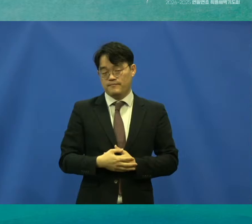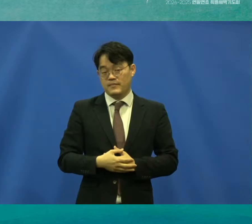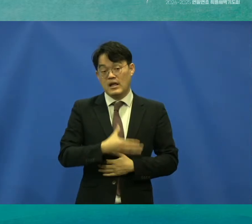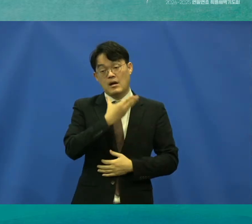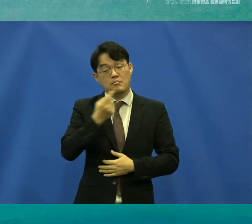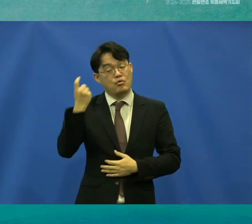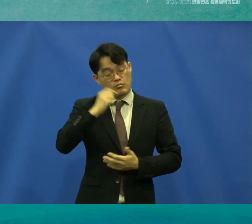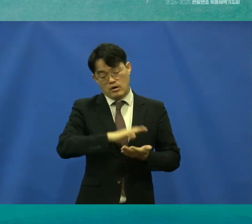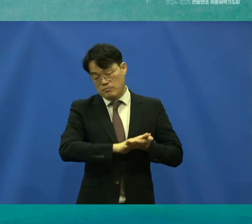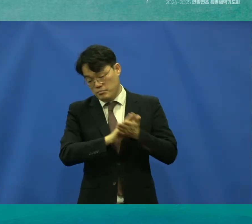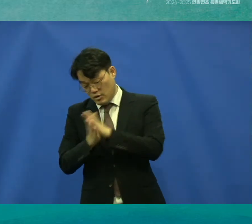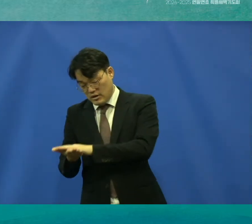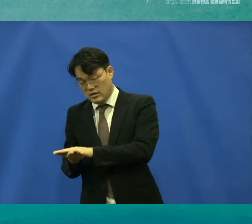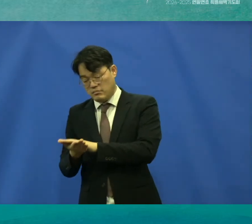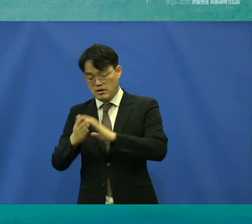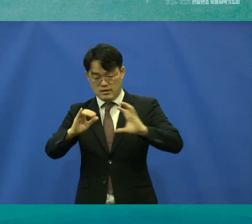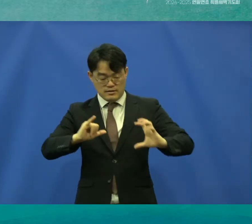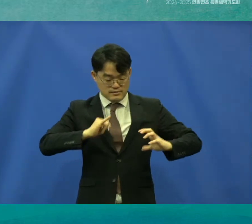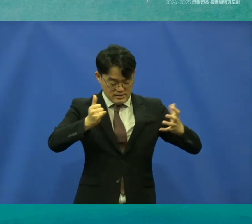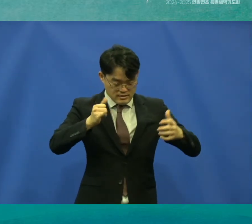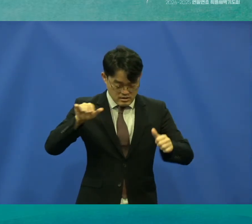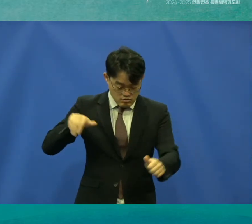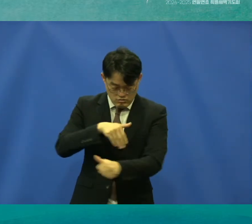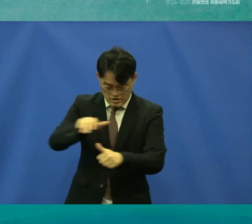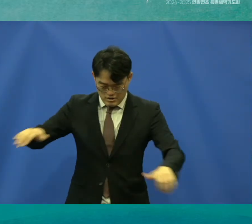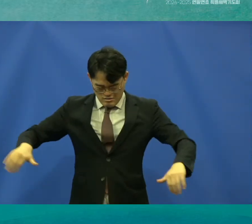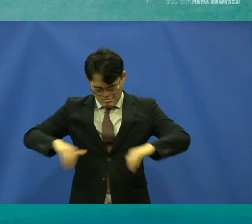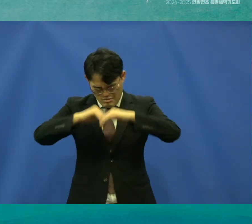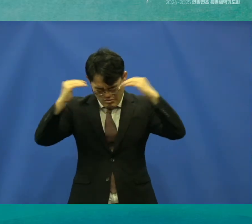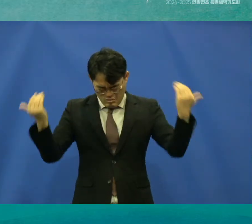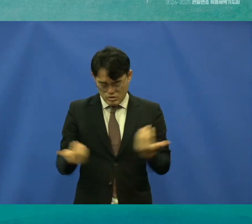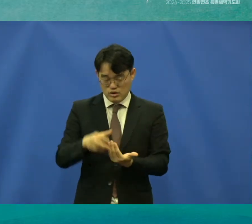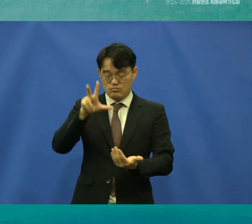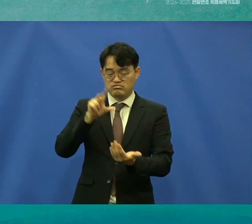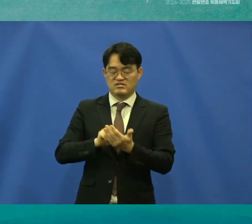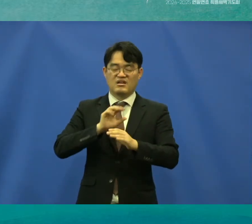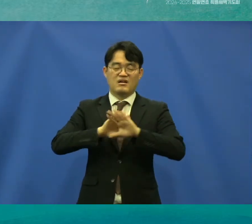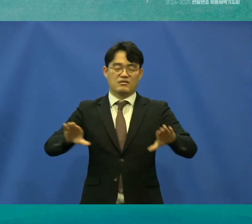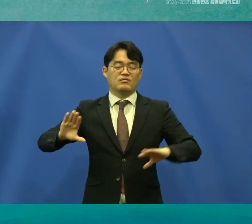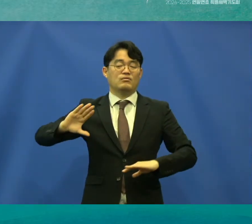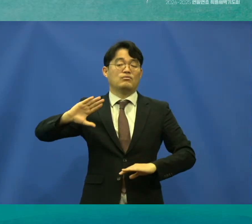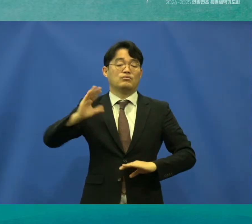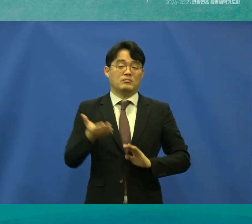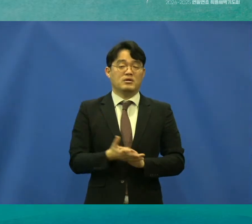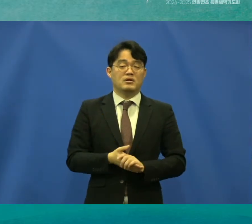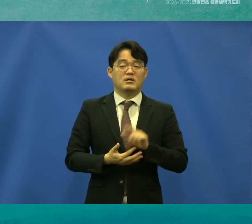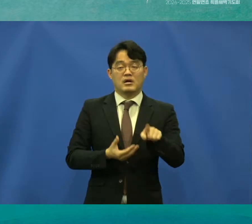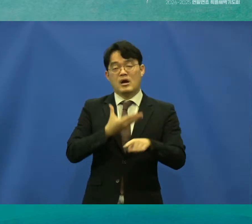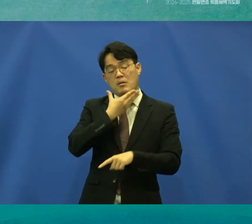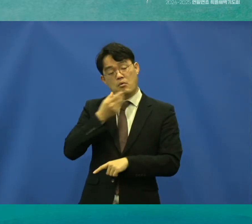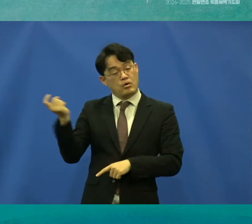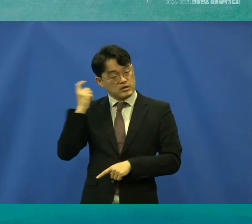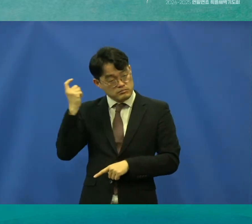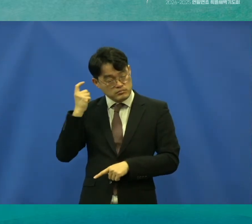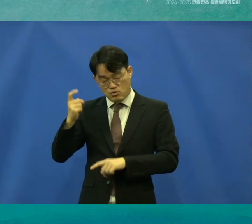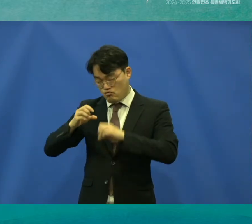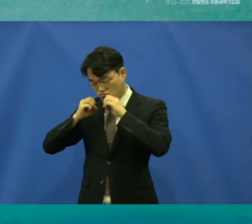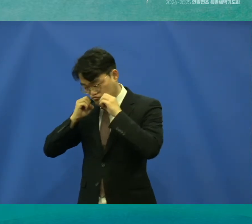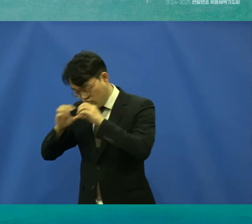세상도 환경도 모든 것도 회복돼요. 그 키는 복음에 있습니다. 교회는 더 복음을 외쳐야